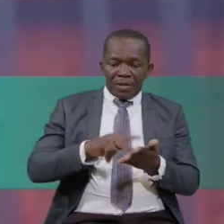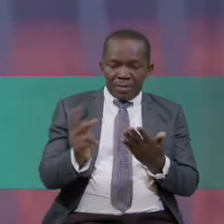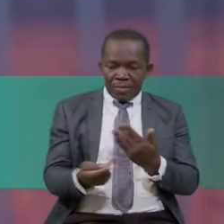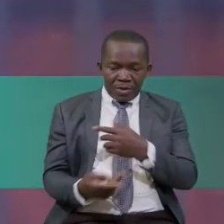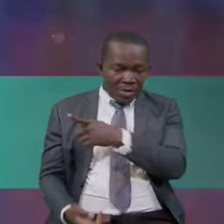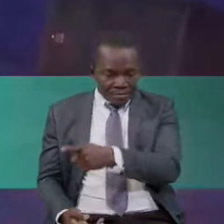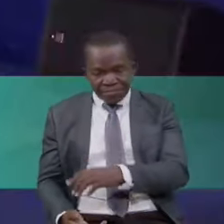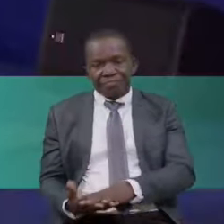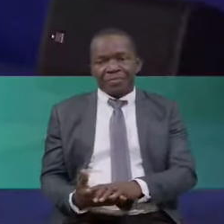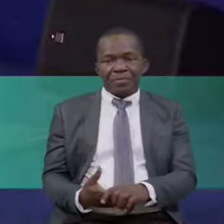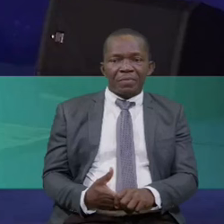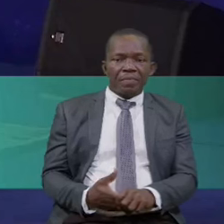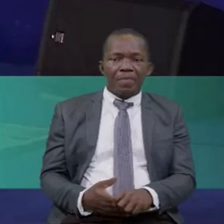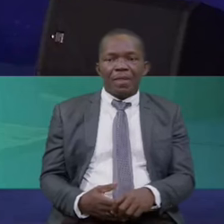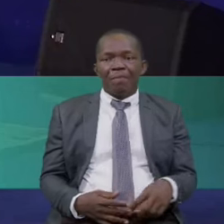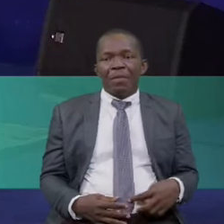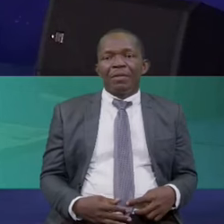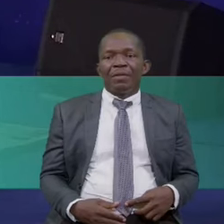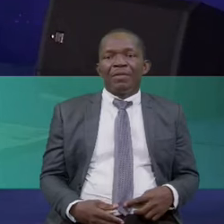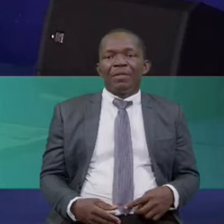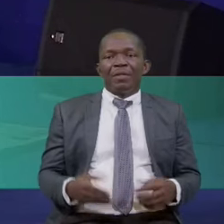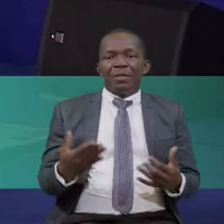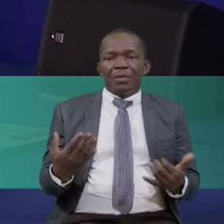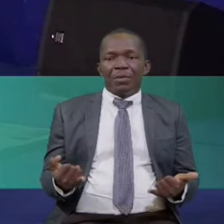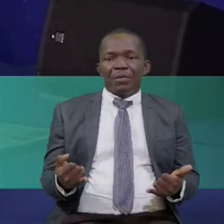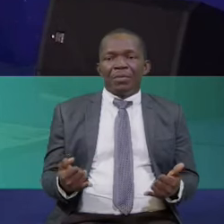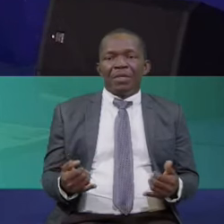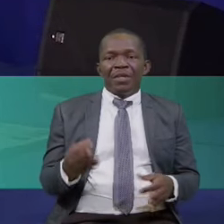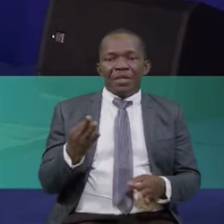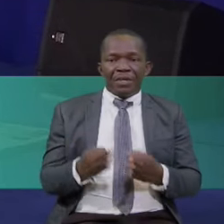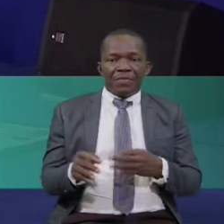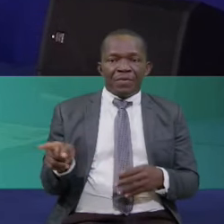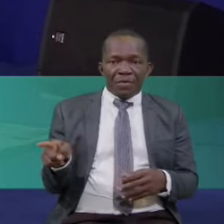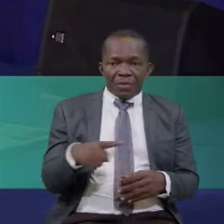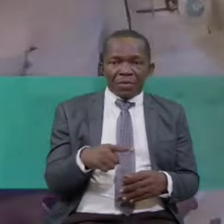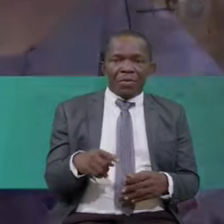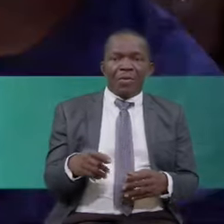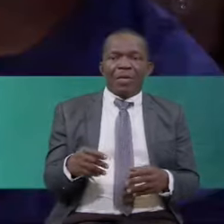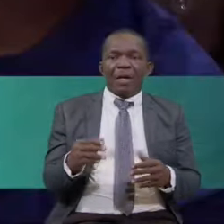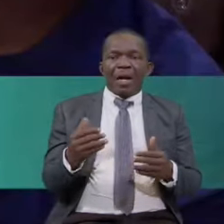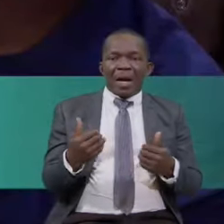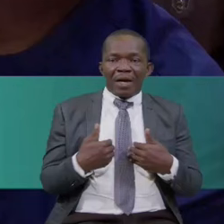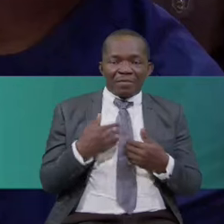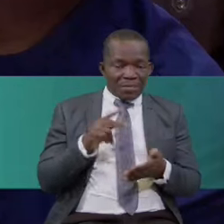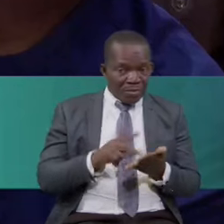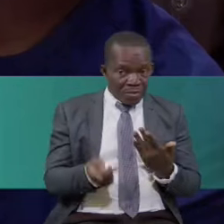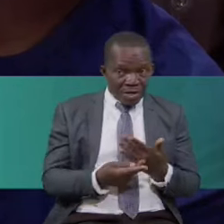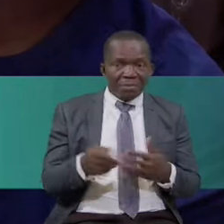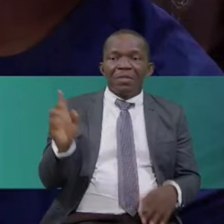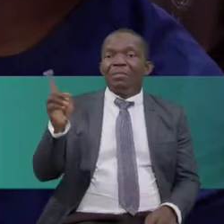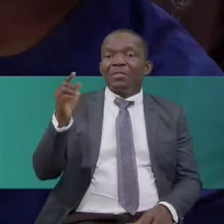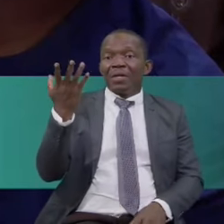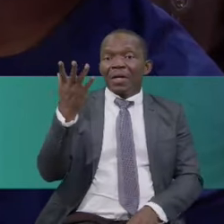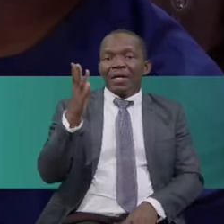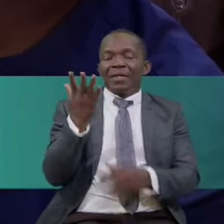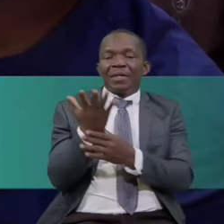sur quelqu'un qu'est-ce qu'il faut faire tu lèves ta main et je suis là est-ce que tu es là quand tu dis